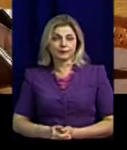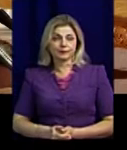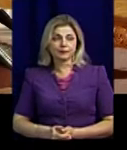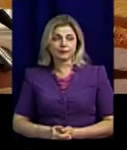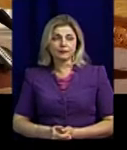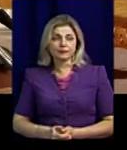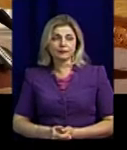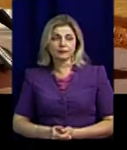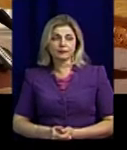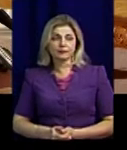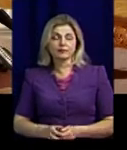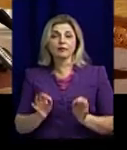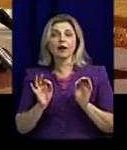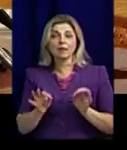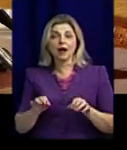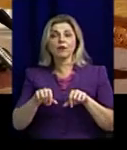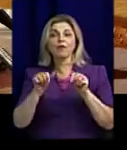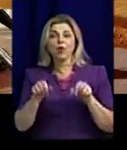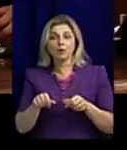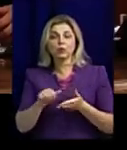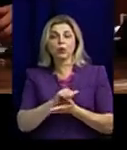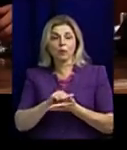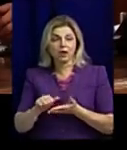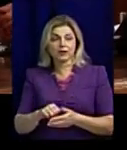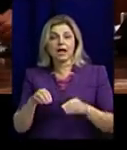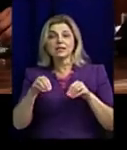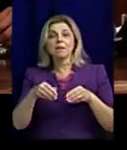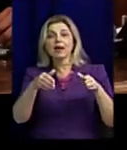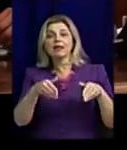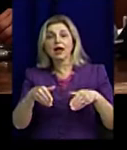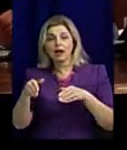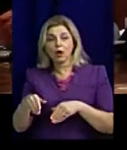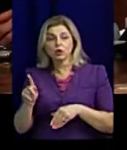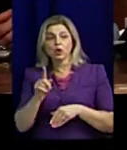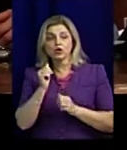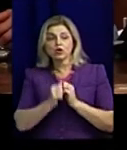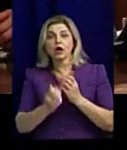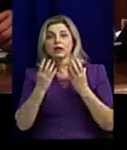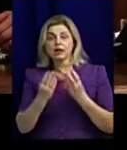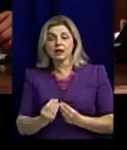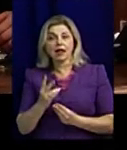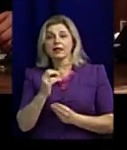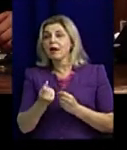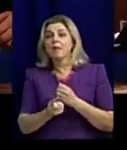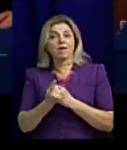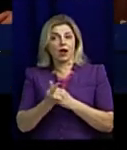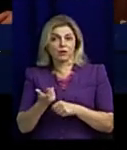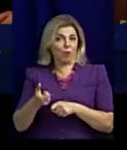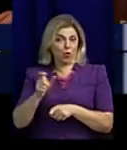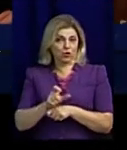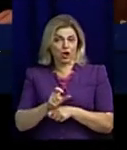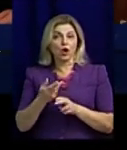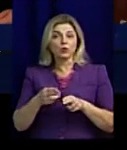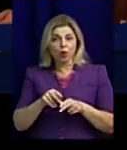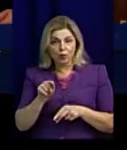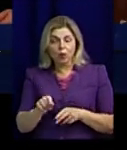правильно оформлювати документи. Земельних ділянок щоденно не з'являється більше. Тому